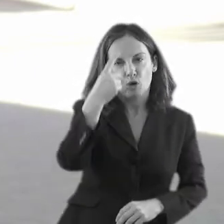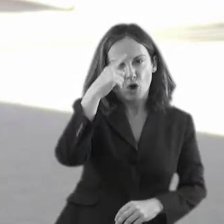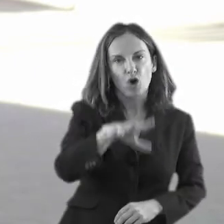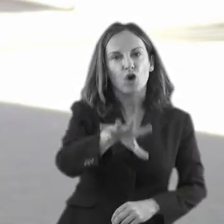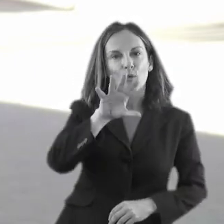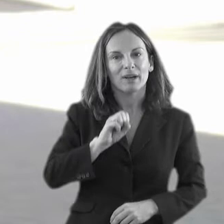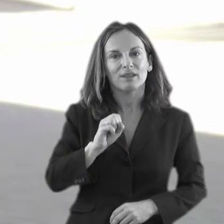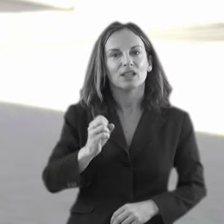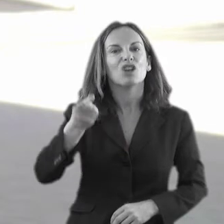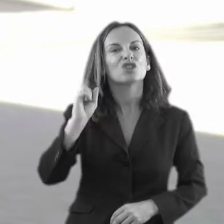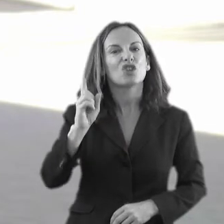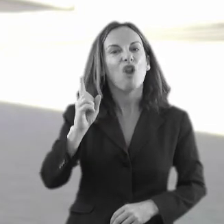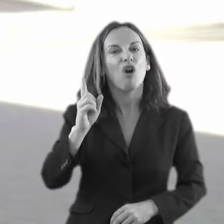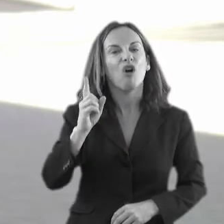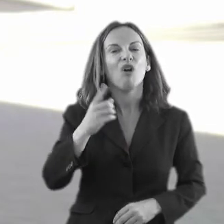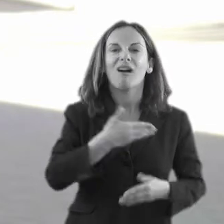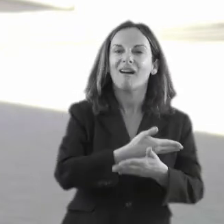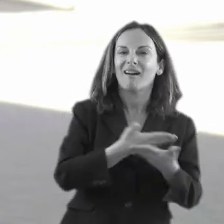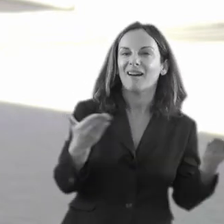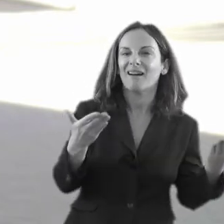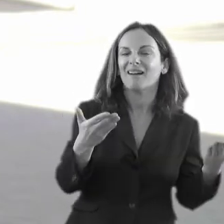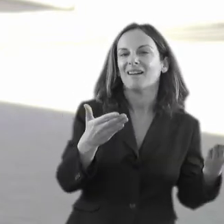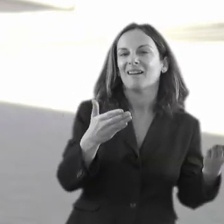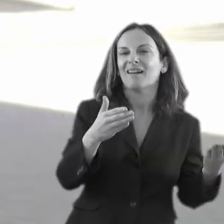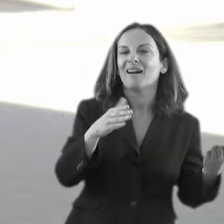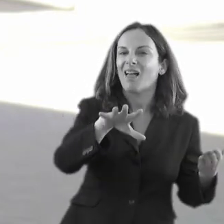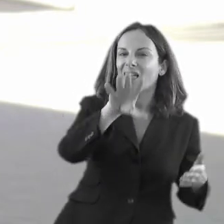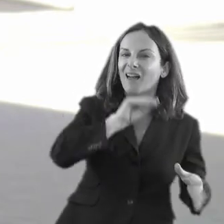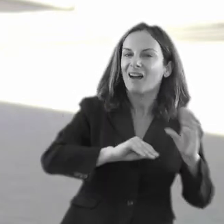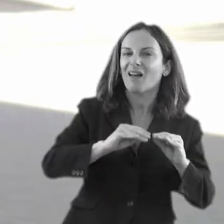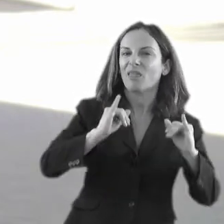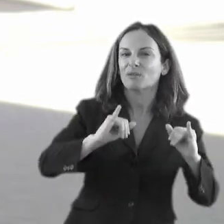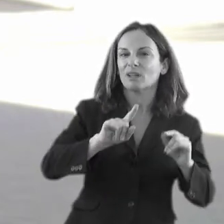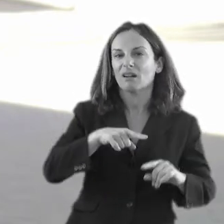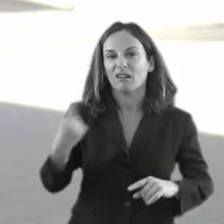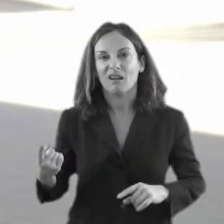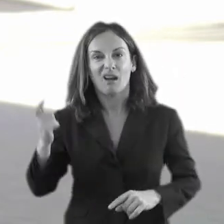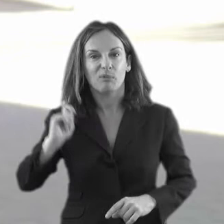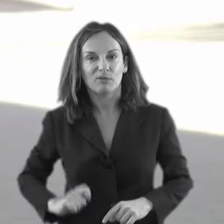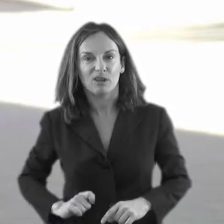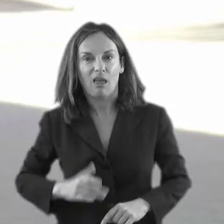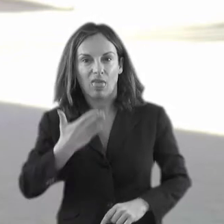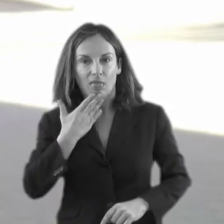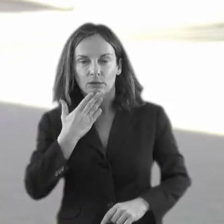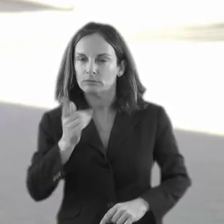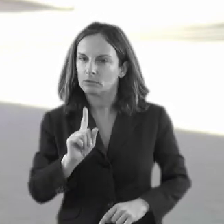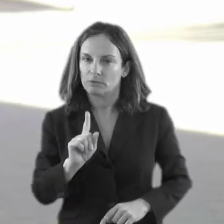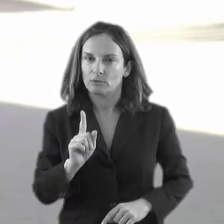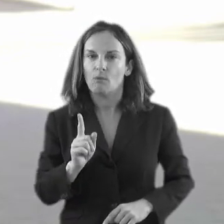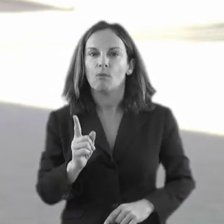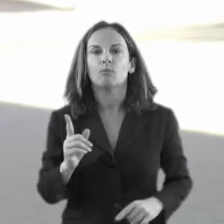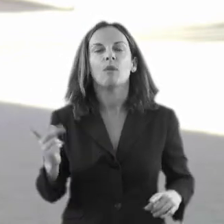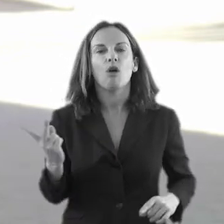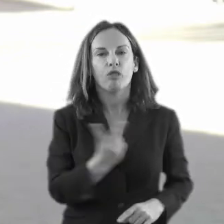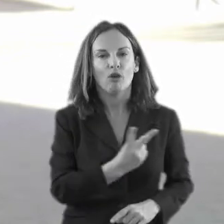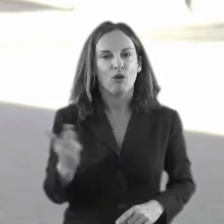per l'especialista. I després, potser la solució és convertir el públic especialitzat en una